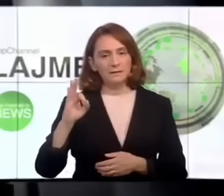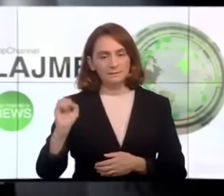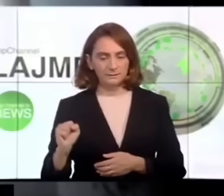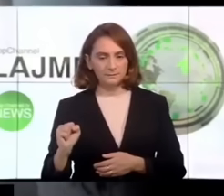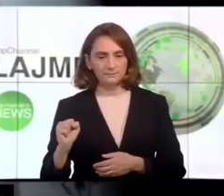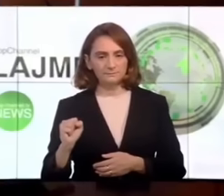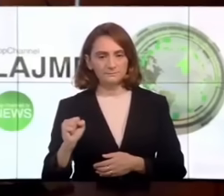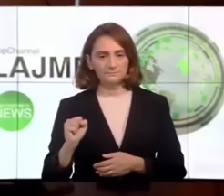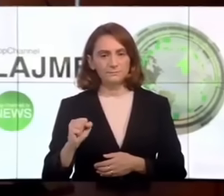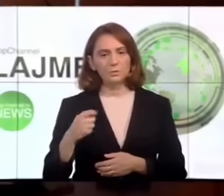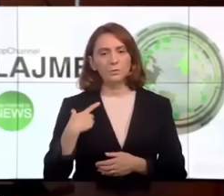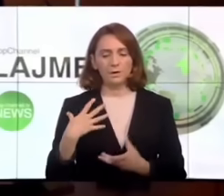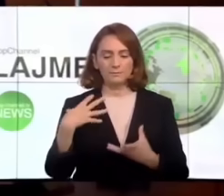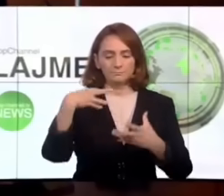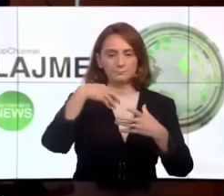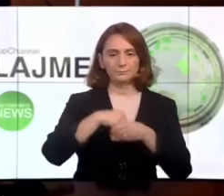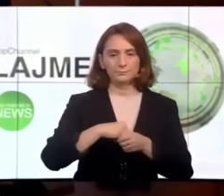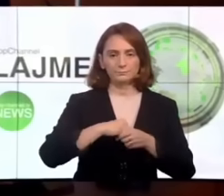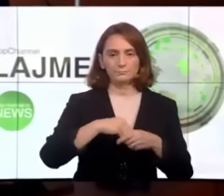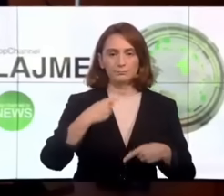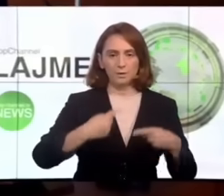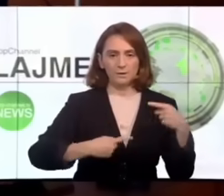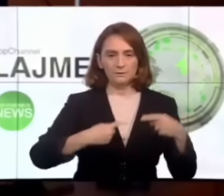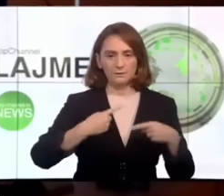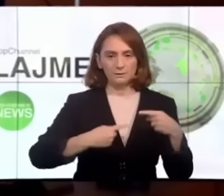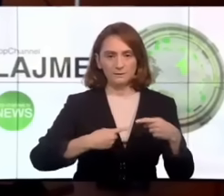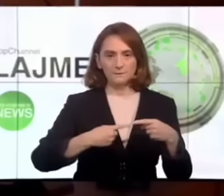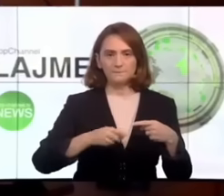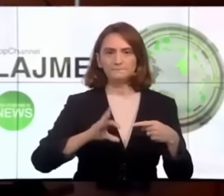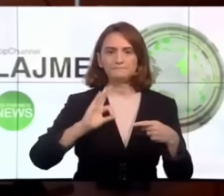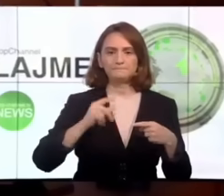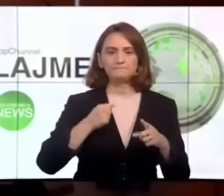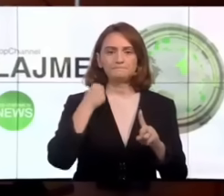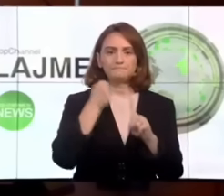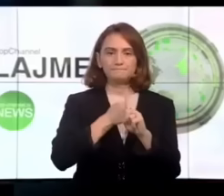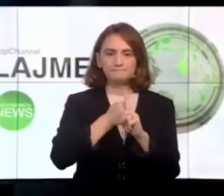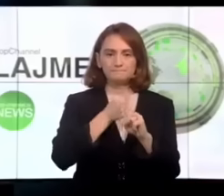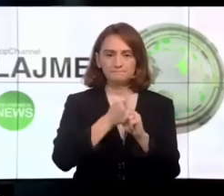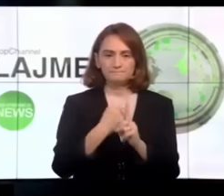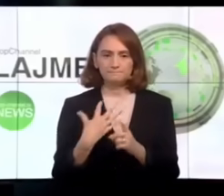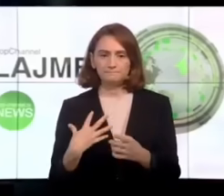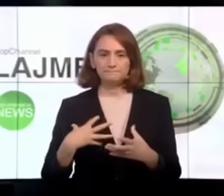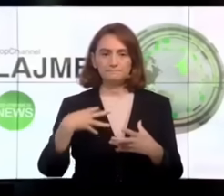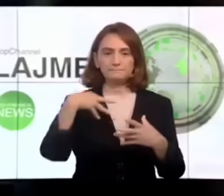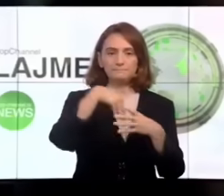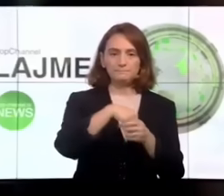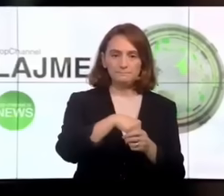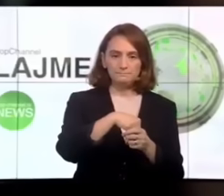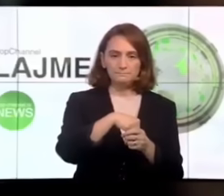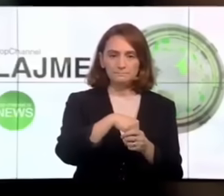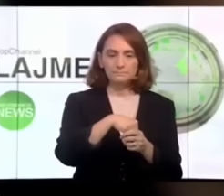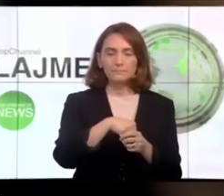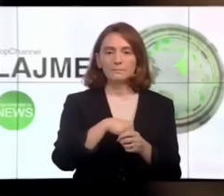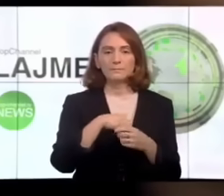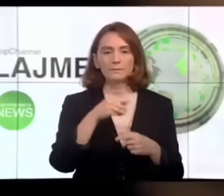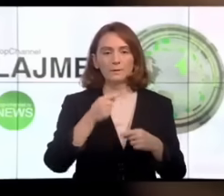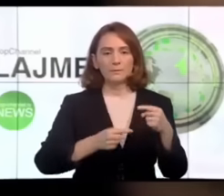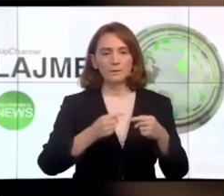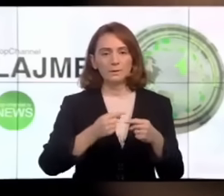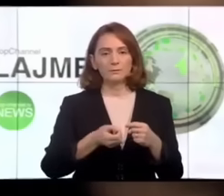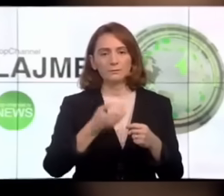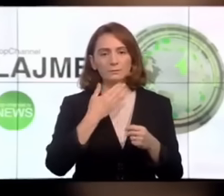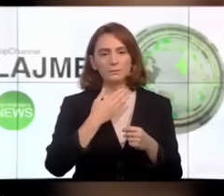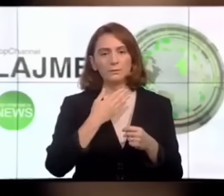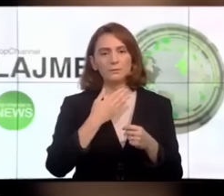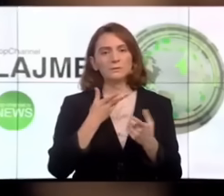të pushtetit, e cila papritur e që mbetën bashkëfajtore kur i biri adoleshent Marku rrezikon burgun për dhunimin e një shoqeje